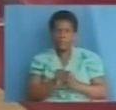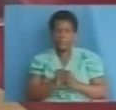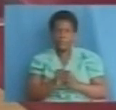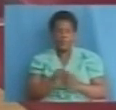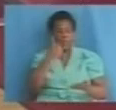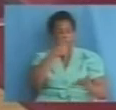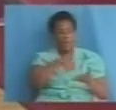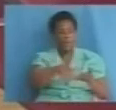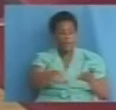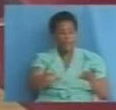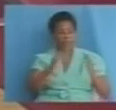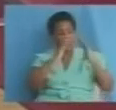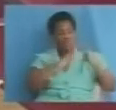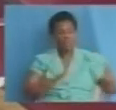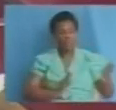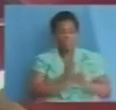nyumbani